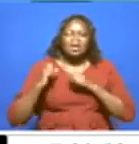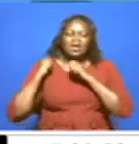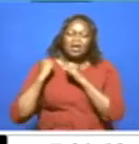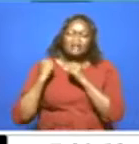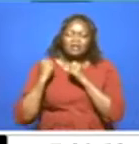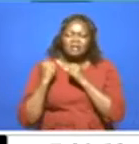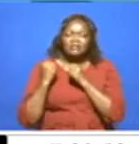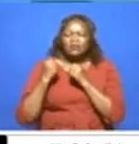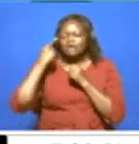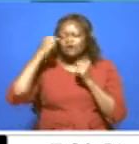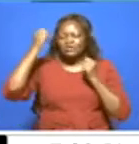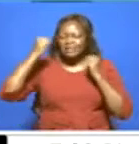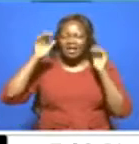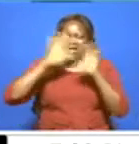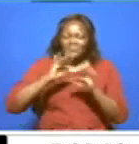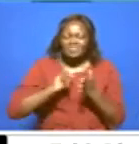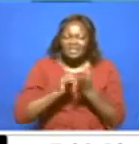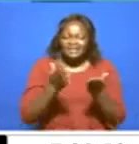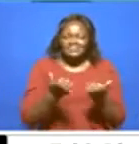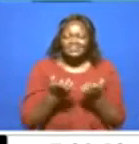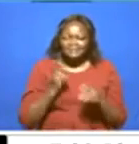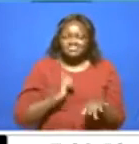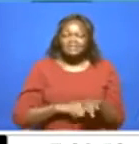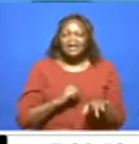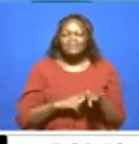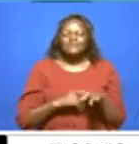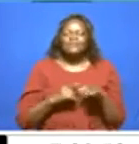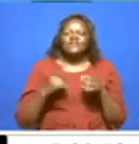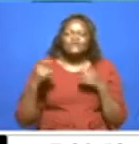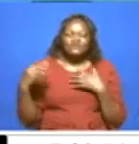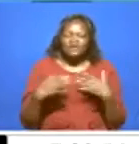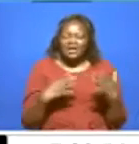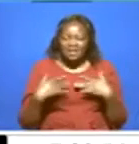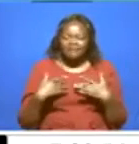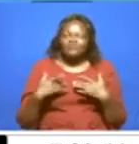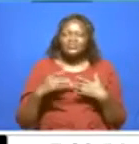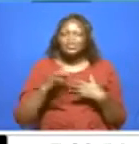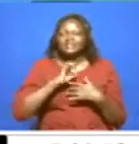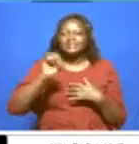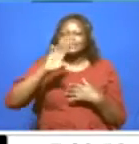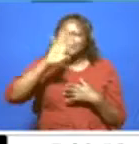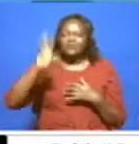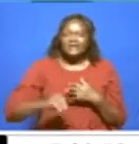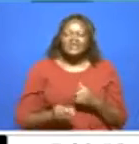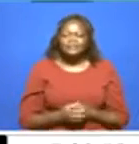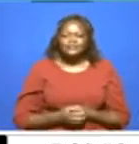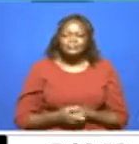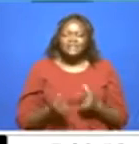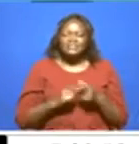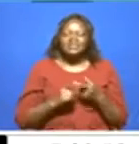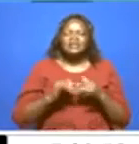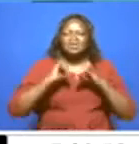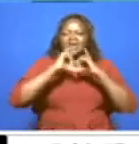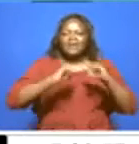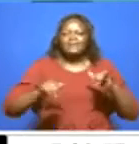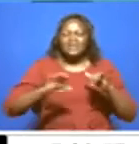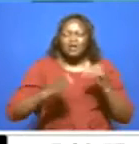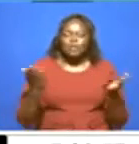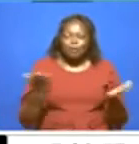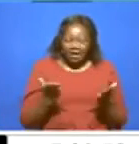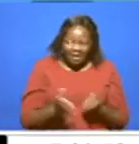kila kitu walichohitaji wakati wa vita hivyo katika eneo la Afrika Mashariki. Kambi yao jijini Nairobi ilikuwa katika